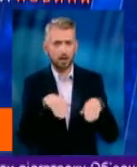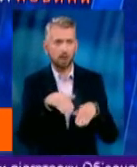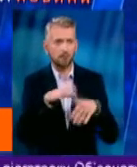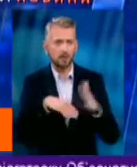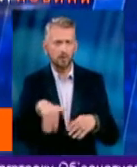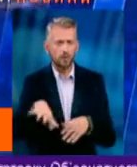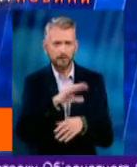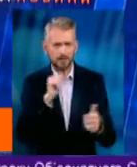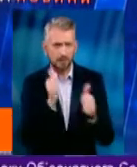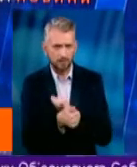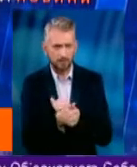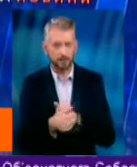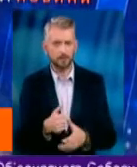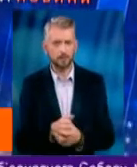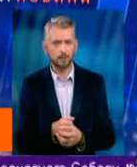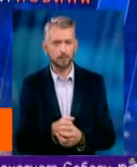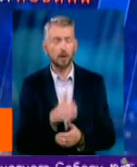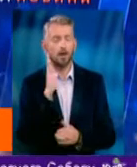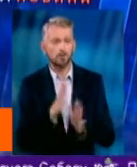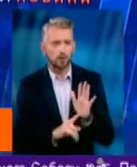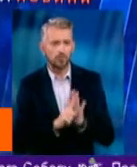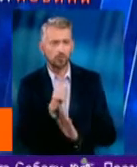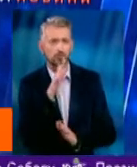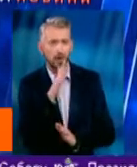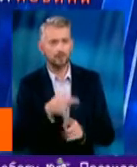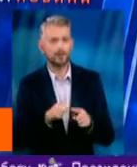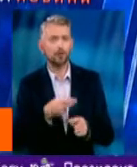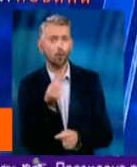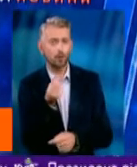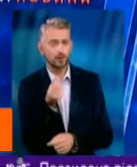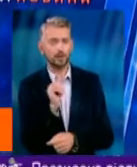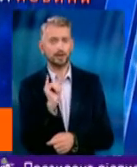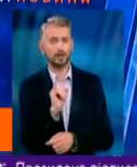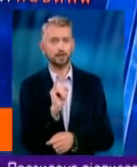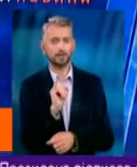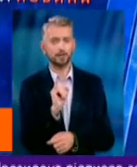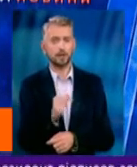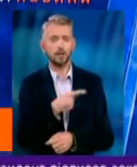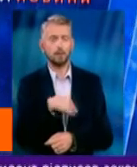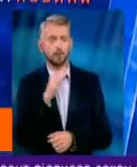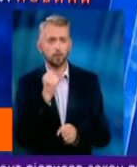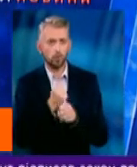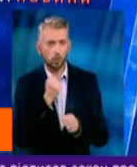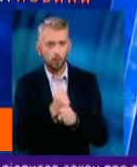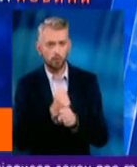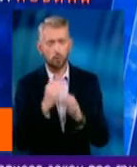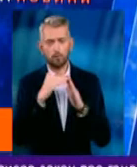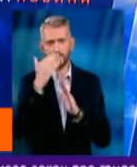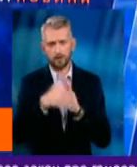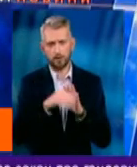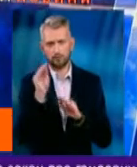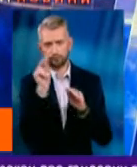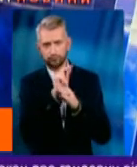в лікарняних закладах. Прийде час, бо це кошти, і ми зробимо і відповідні і фасади.